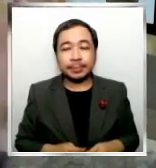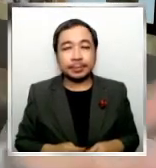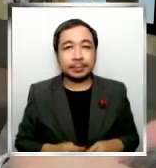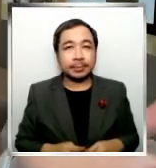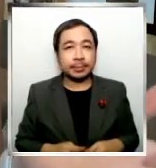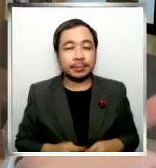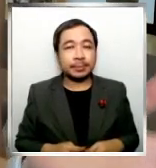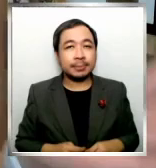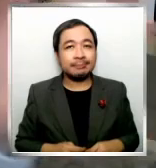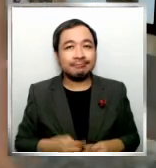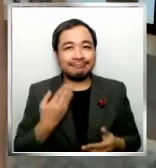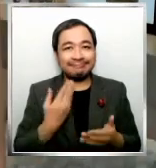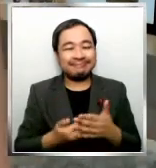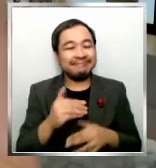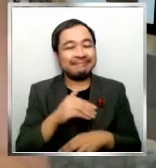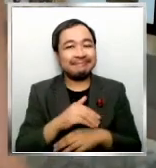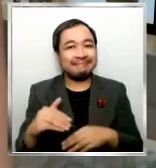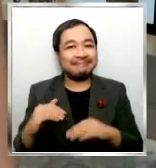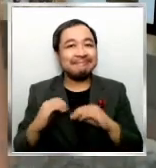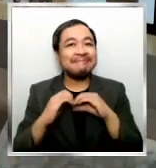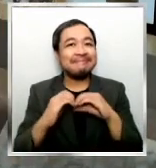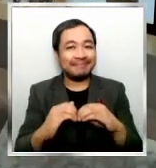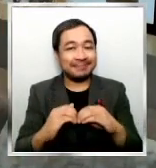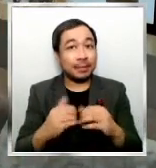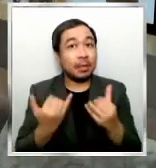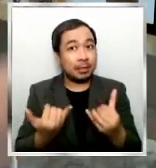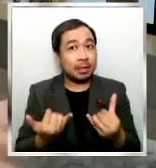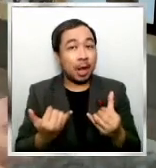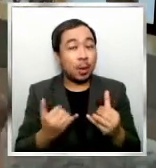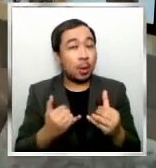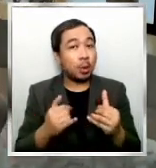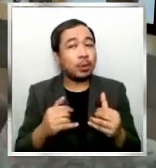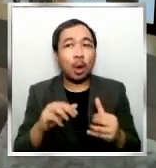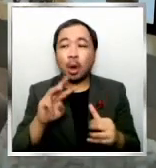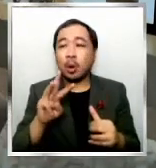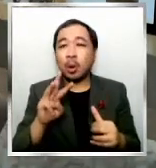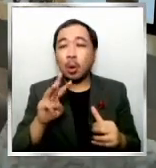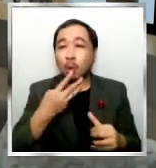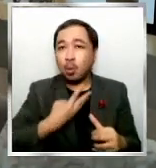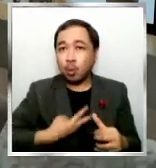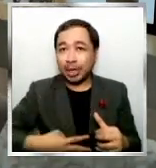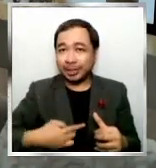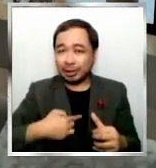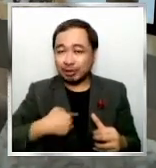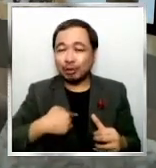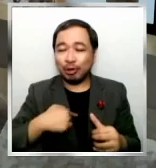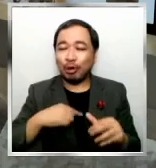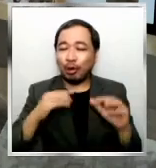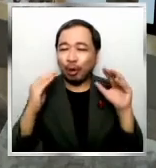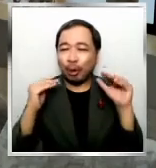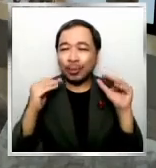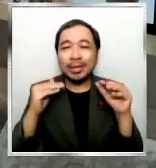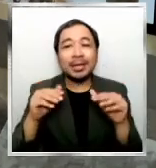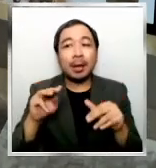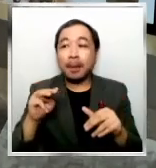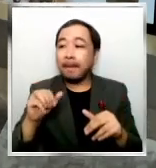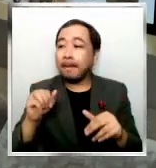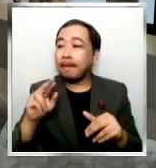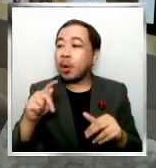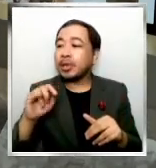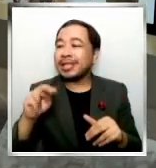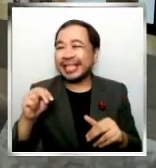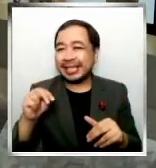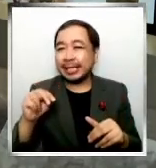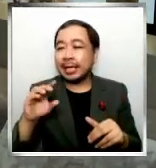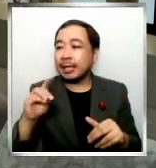Good evening mga kapuso! Bibida sa episode ng Wish Ko Lang ngayong Sabado, sina Martin Del Rosario at Faith Da Silva. At